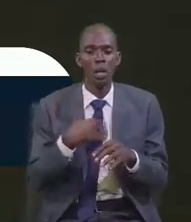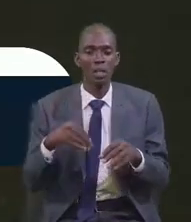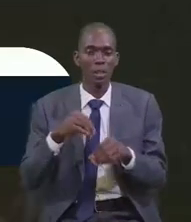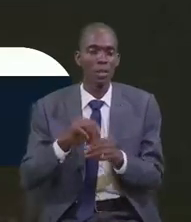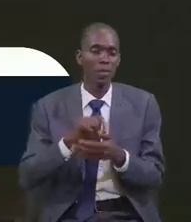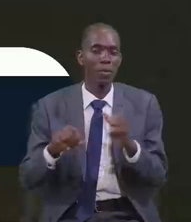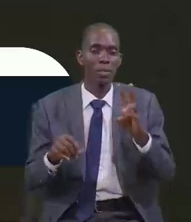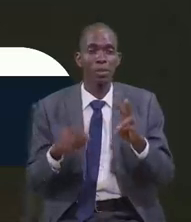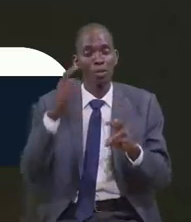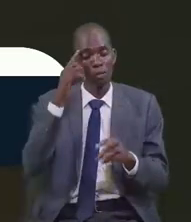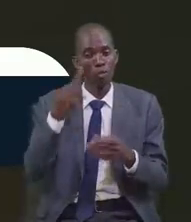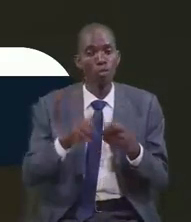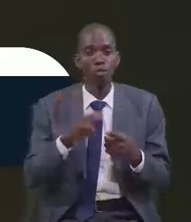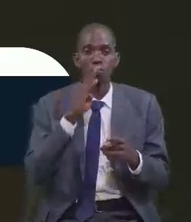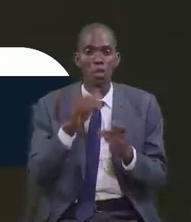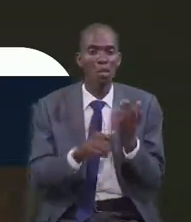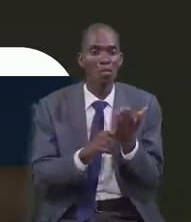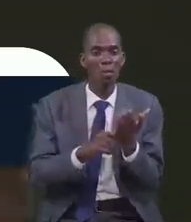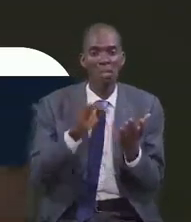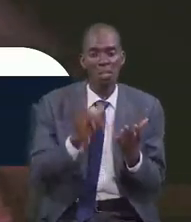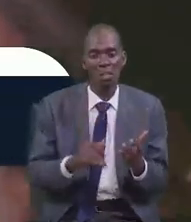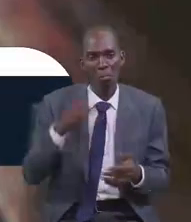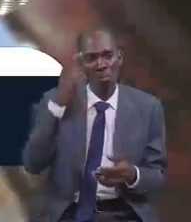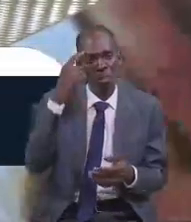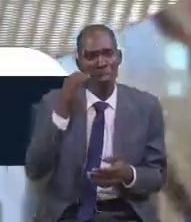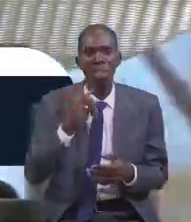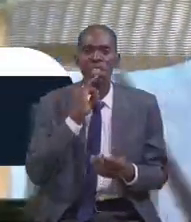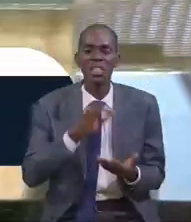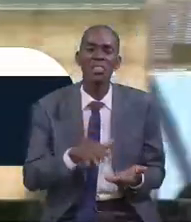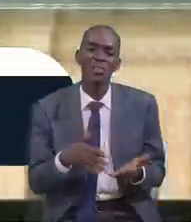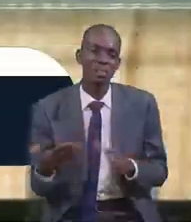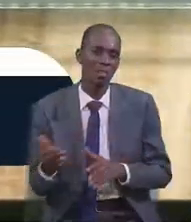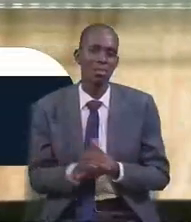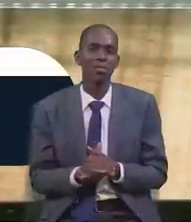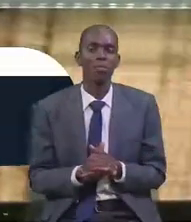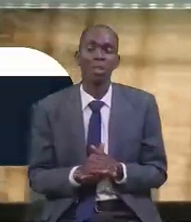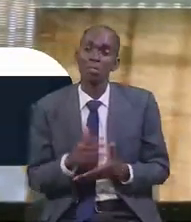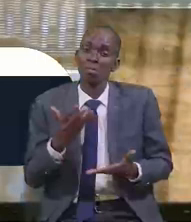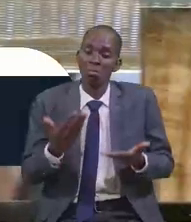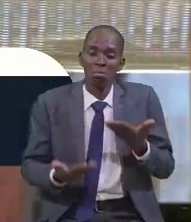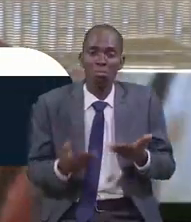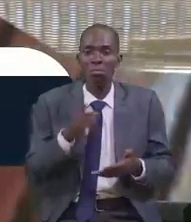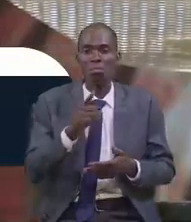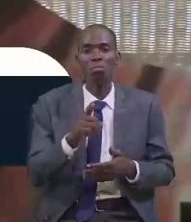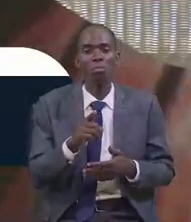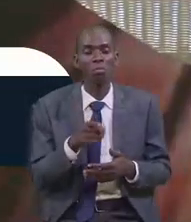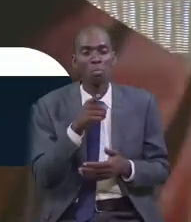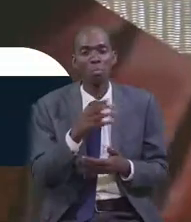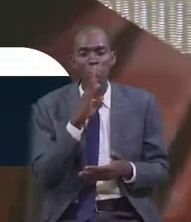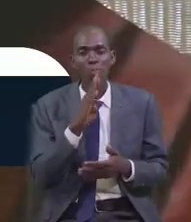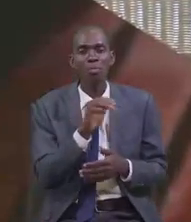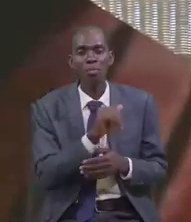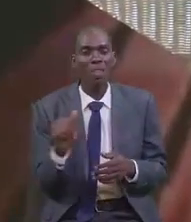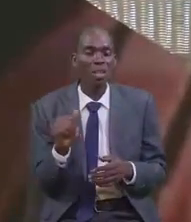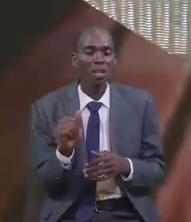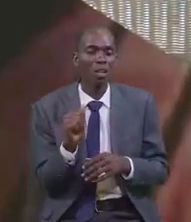mort. Ou quel que soit le titre d'un Nazaréen, qu'une personne dévouée avant que